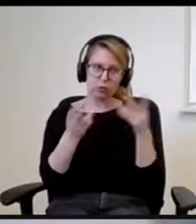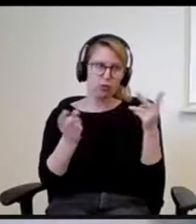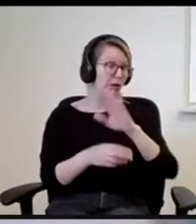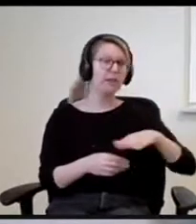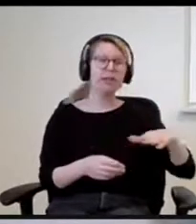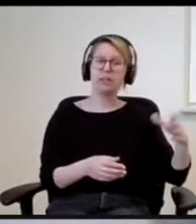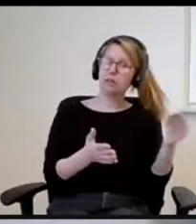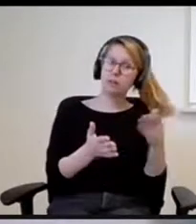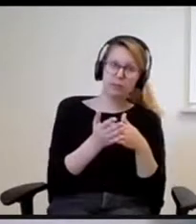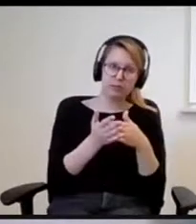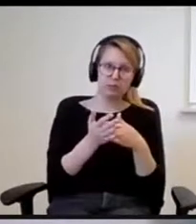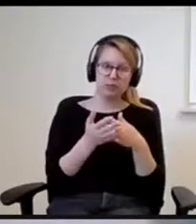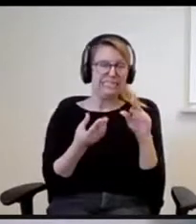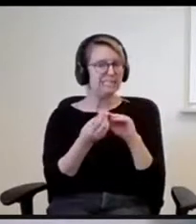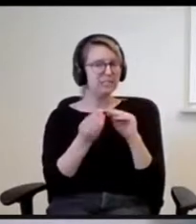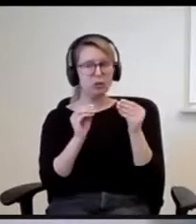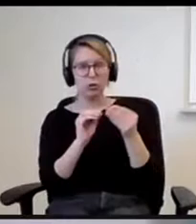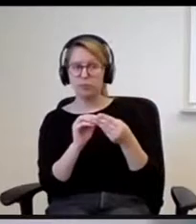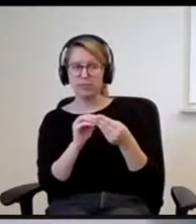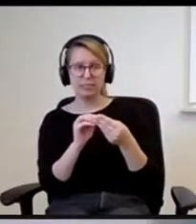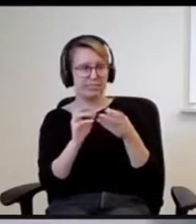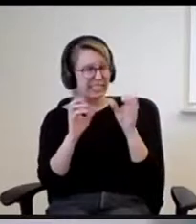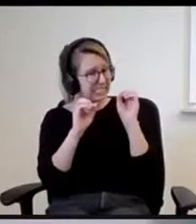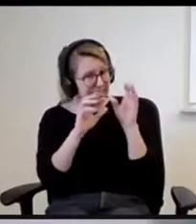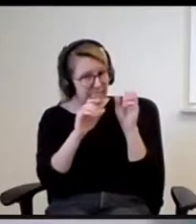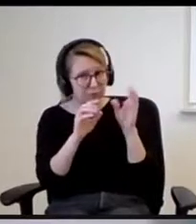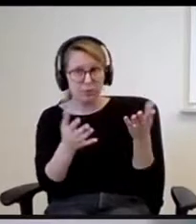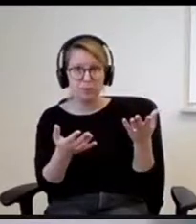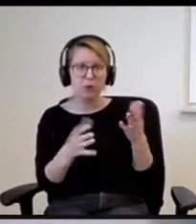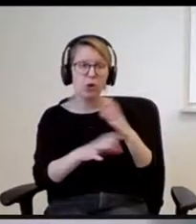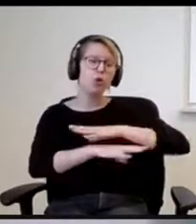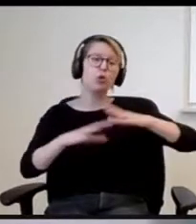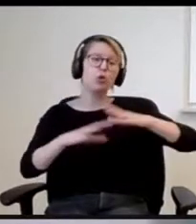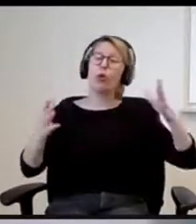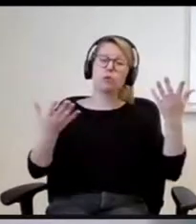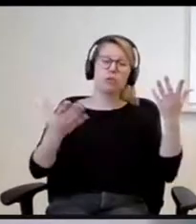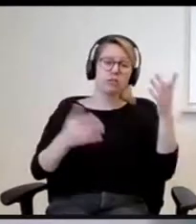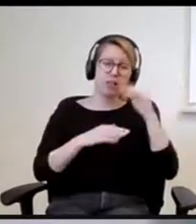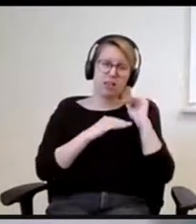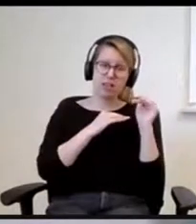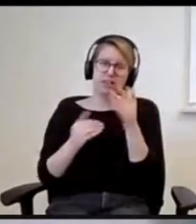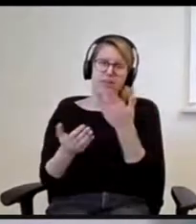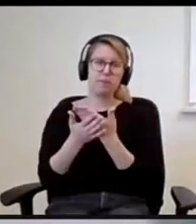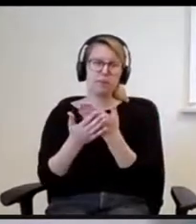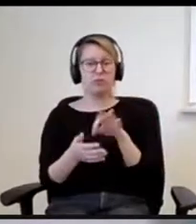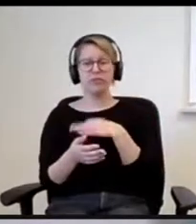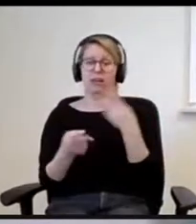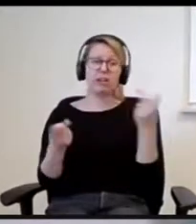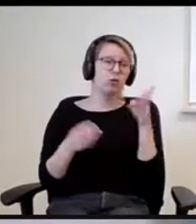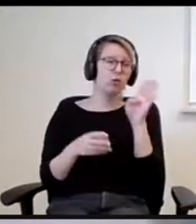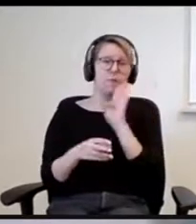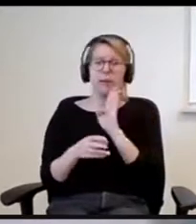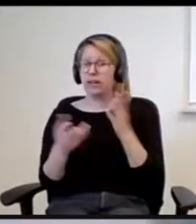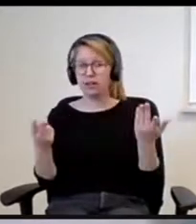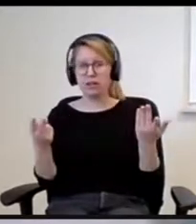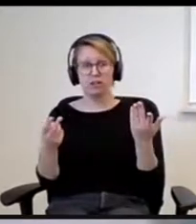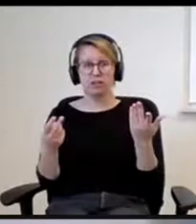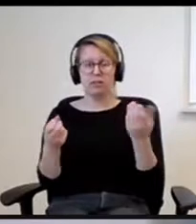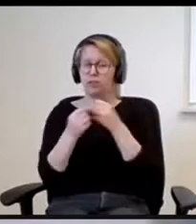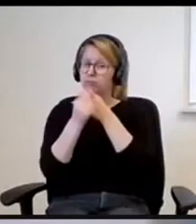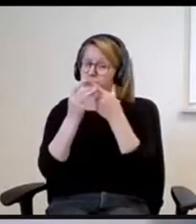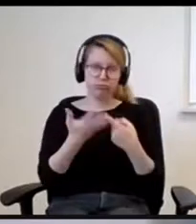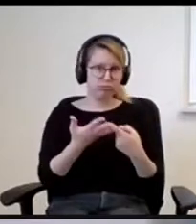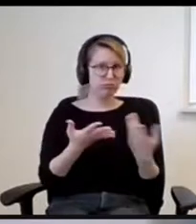grandes puissances, les grands pays comme la France, comme la Belgique ou peu importe, ont des